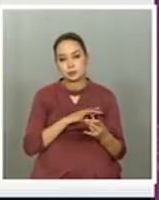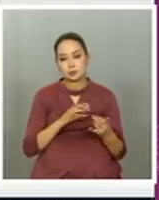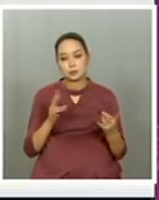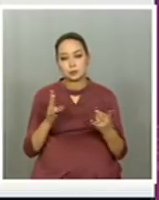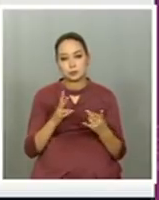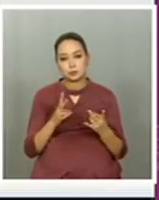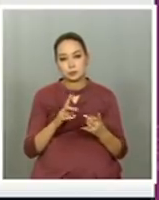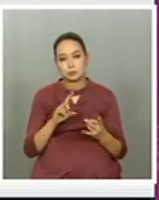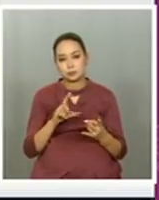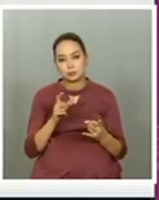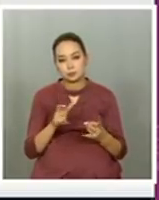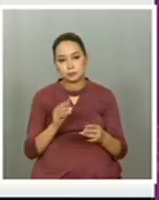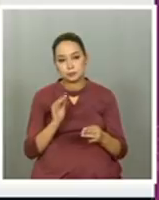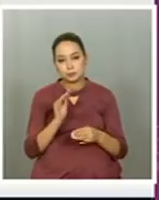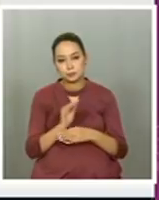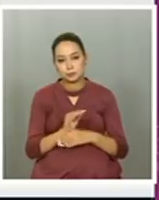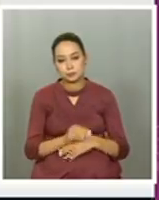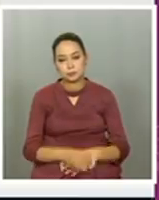жағынан толықтырамыз.